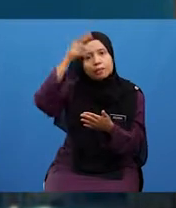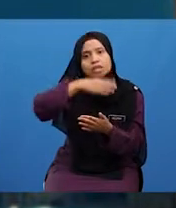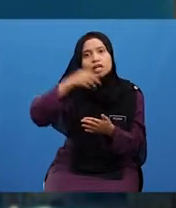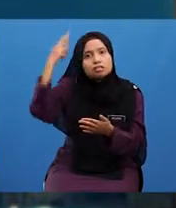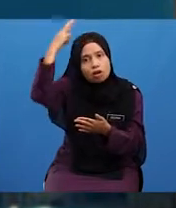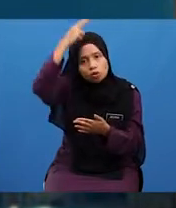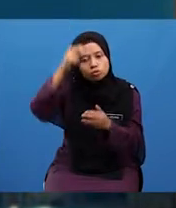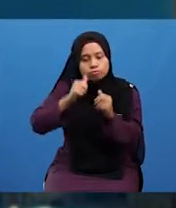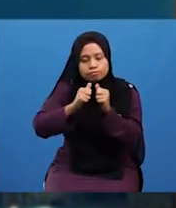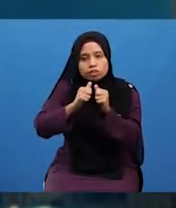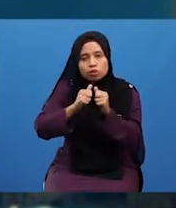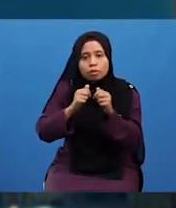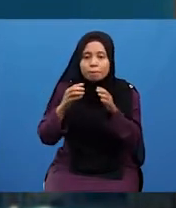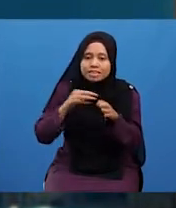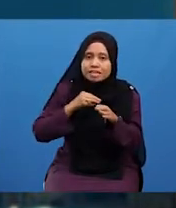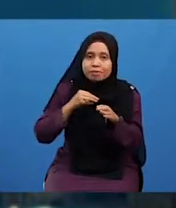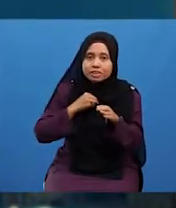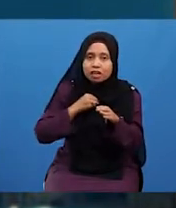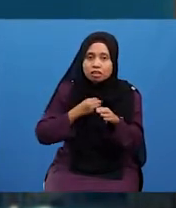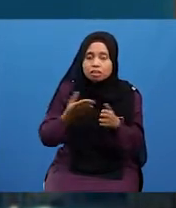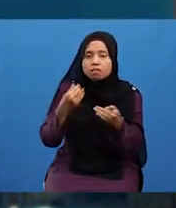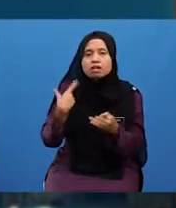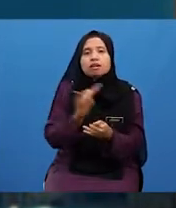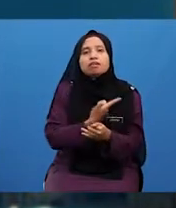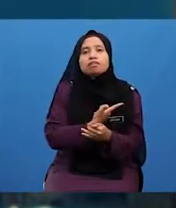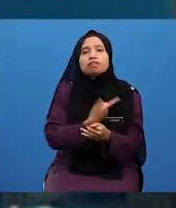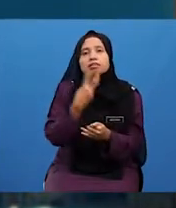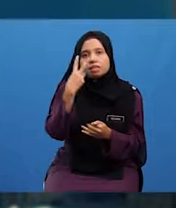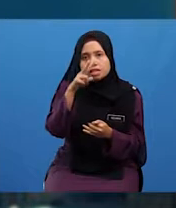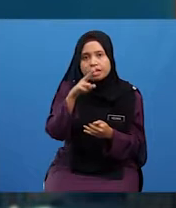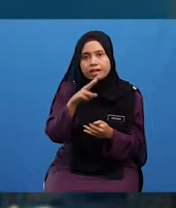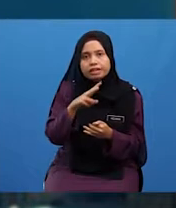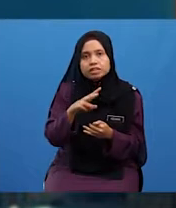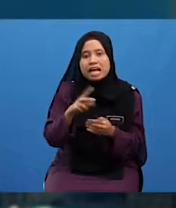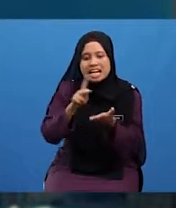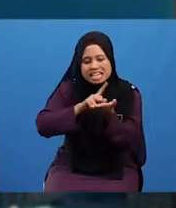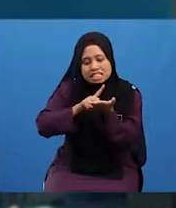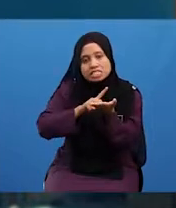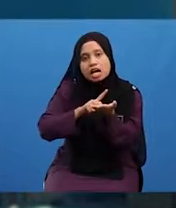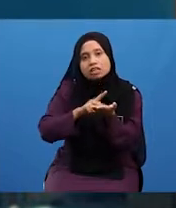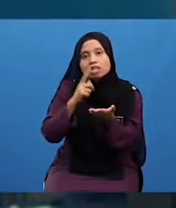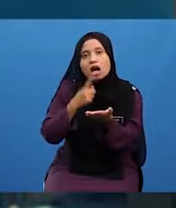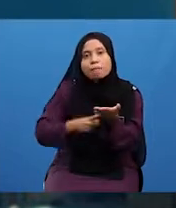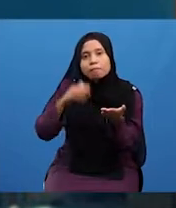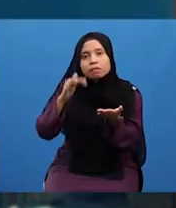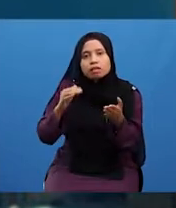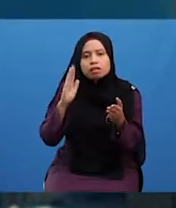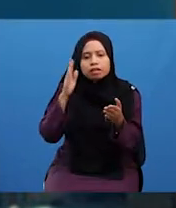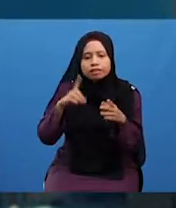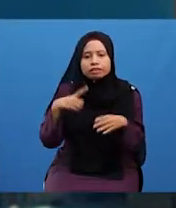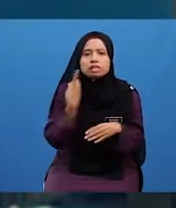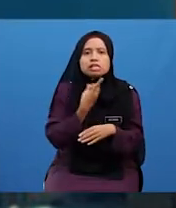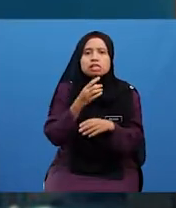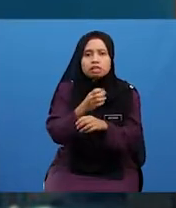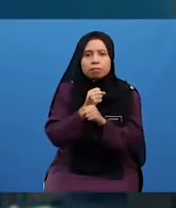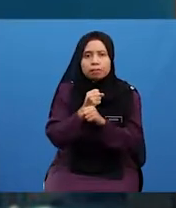zamannya. Mari kita lihat pula apakah kesan, apa yang akan kita dapat